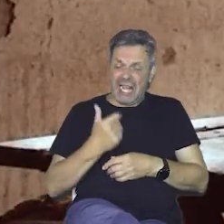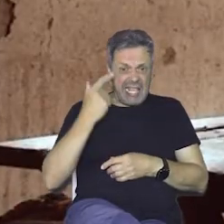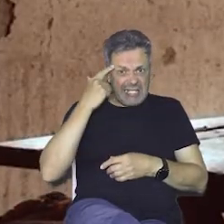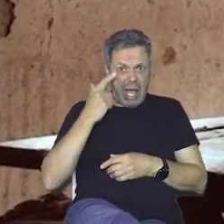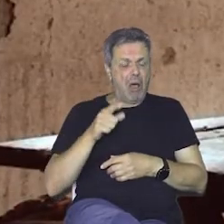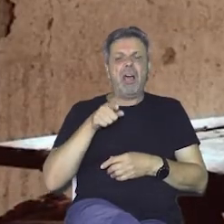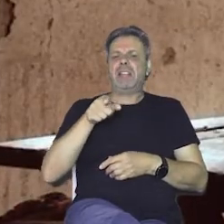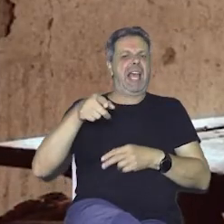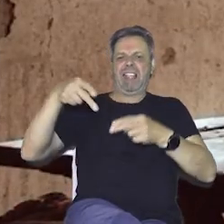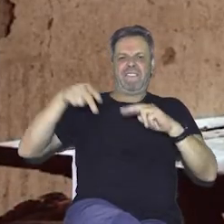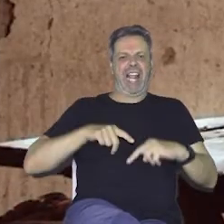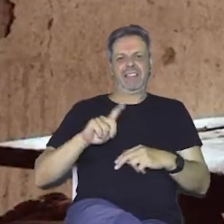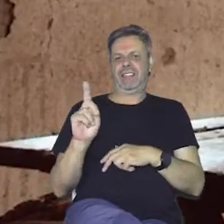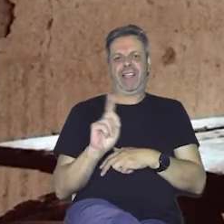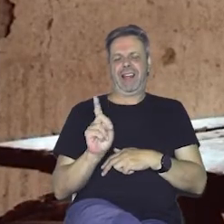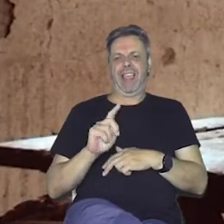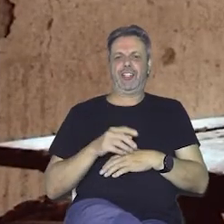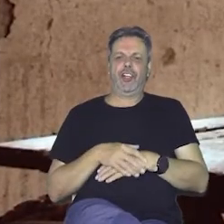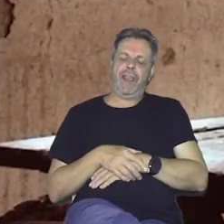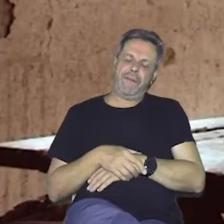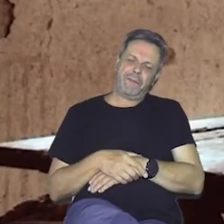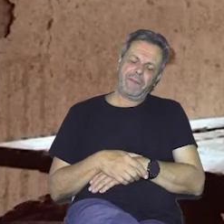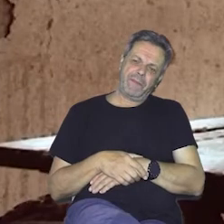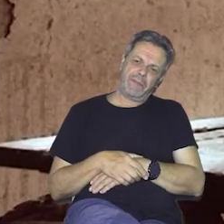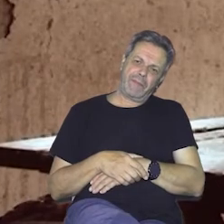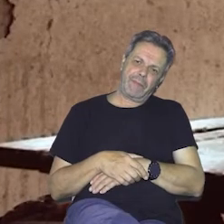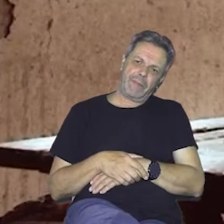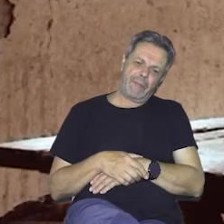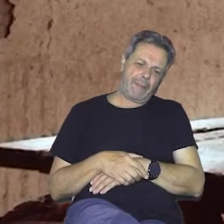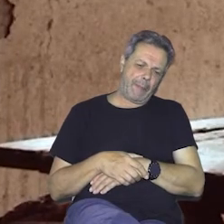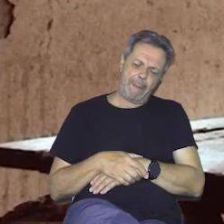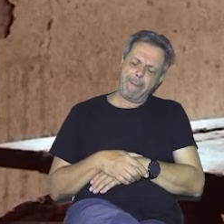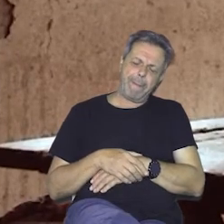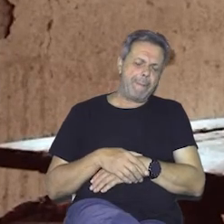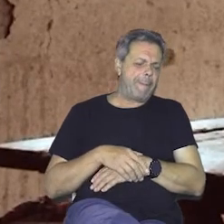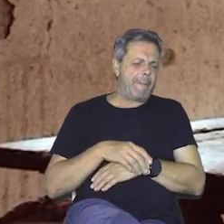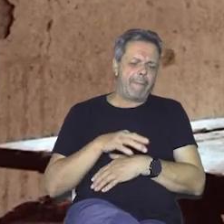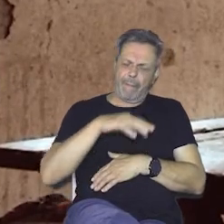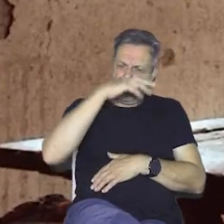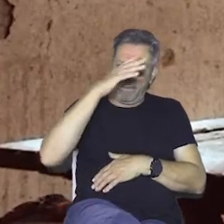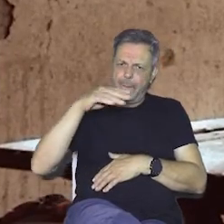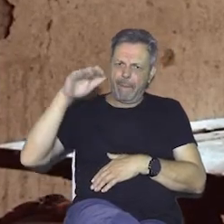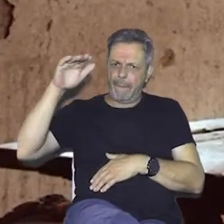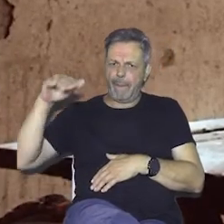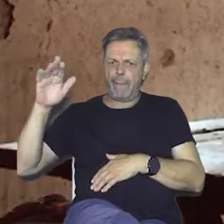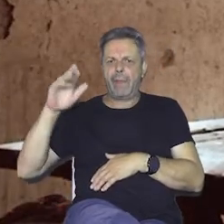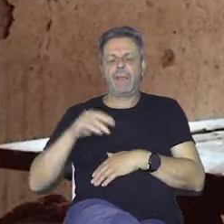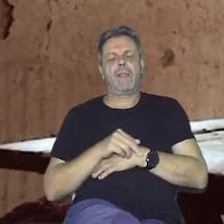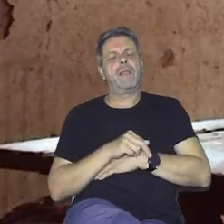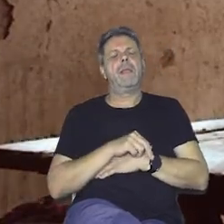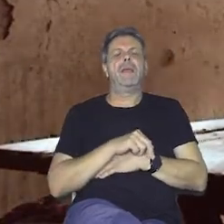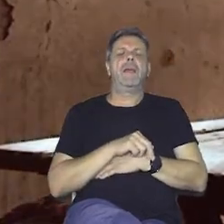dalje znam da se vratit neće. Na naj, na naj, na naj, na